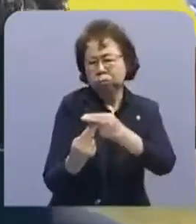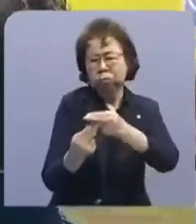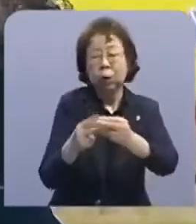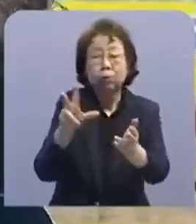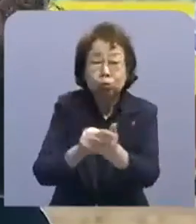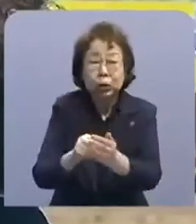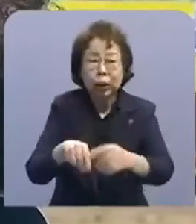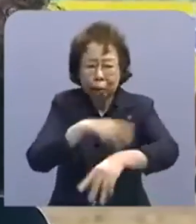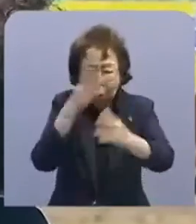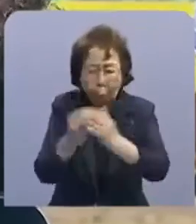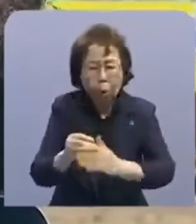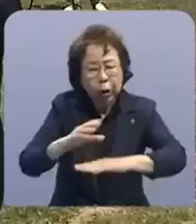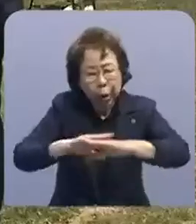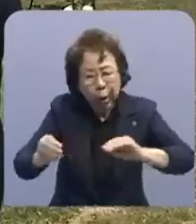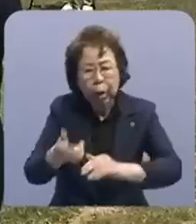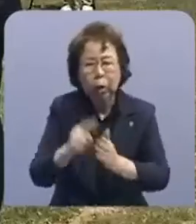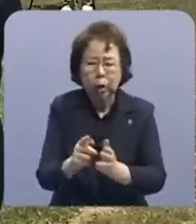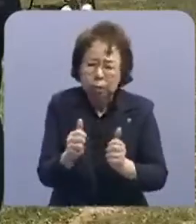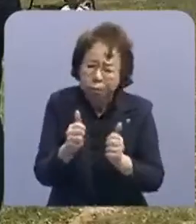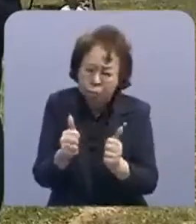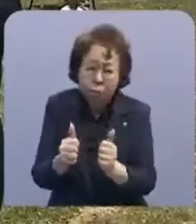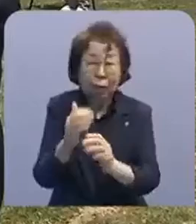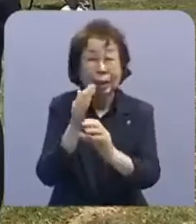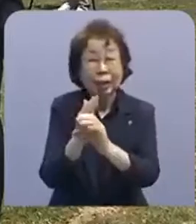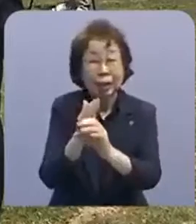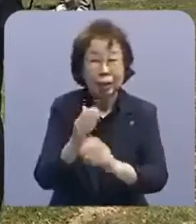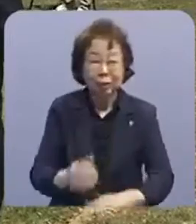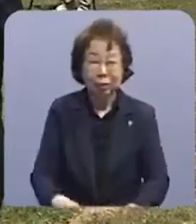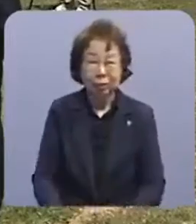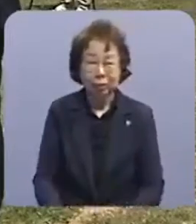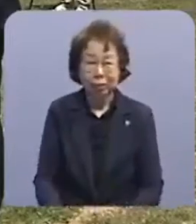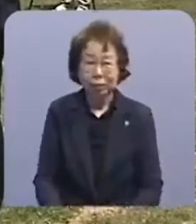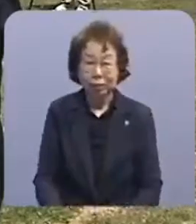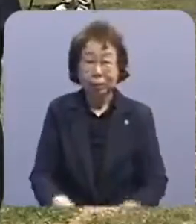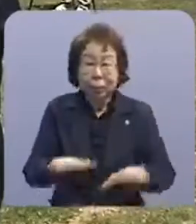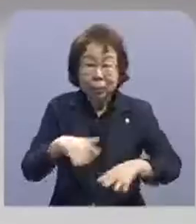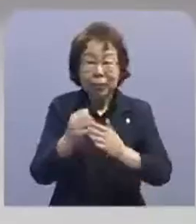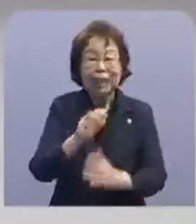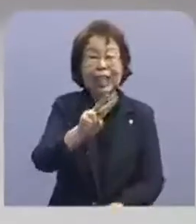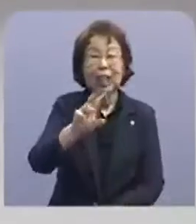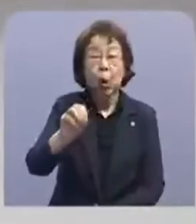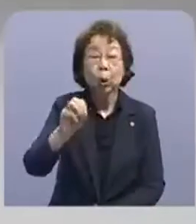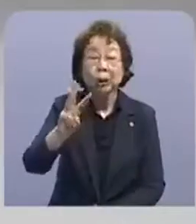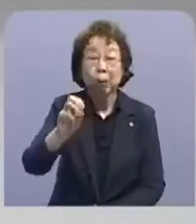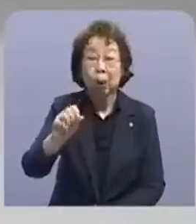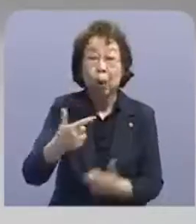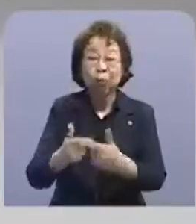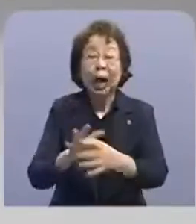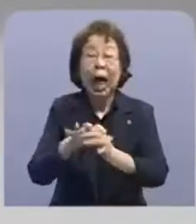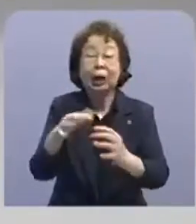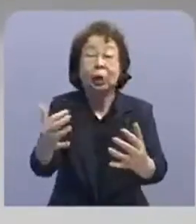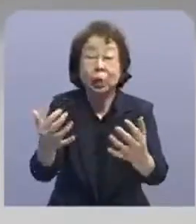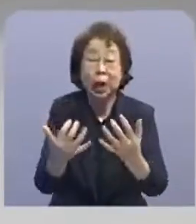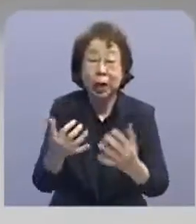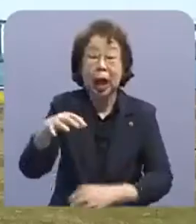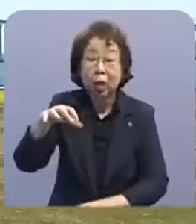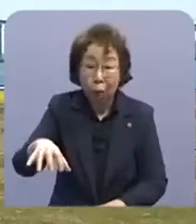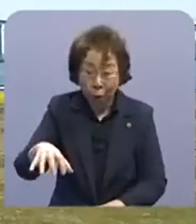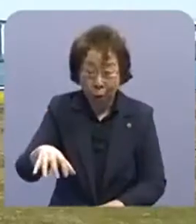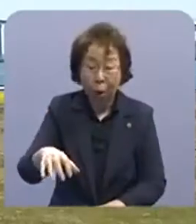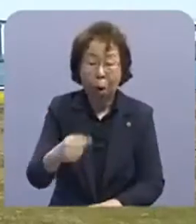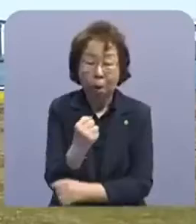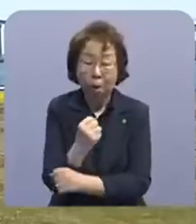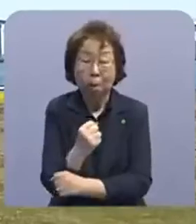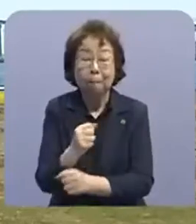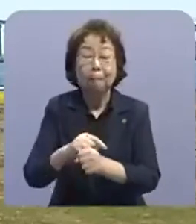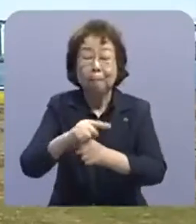정책 현안을 챙기는 데 더 주력하고 있습니다. 이번엔 2030 엑스포 개최 예정지이자